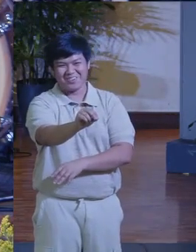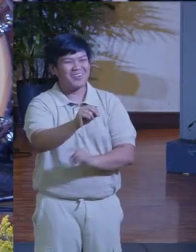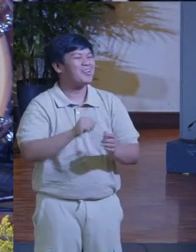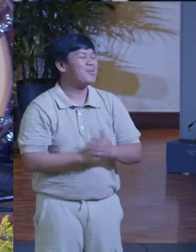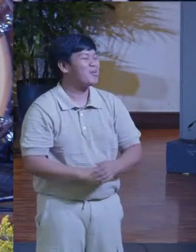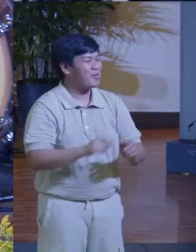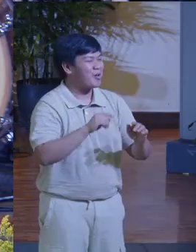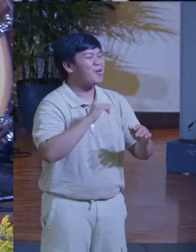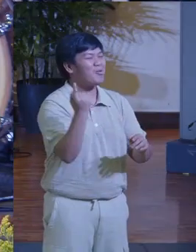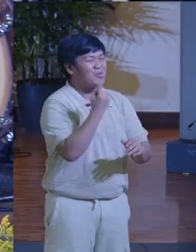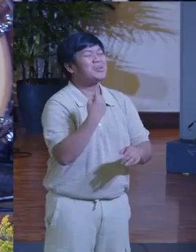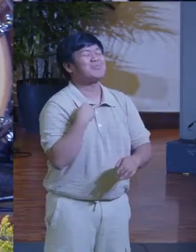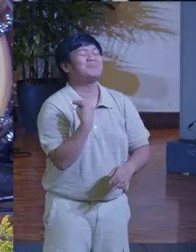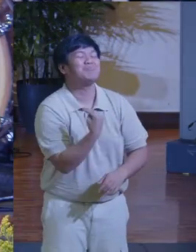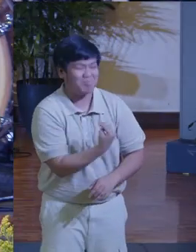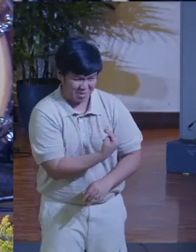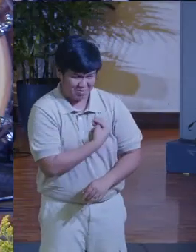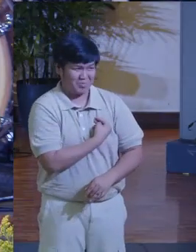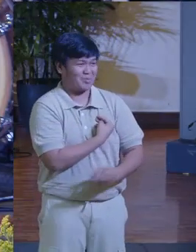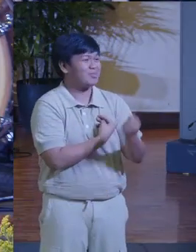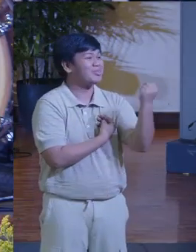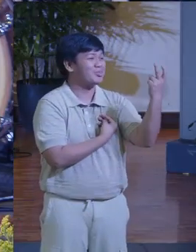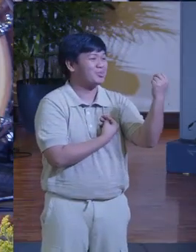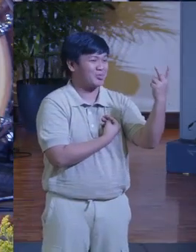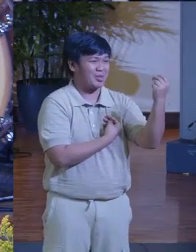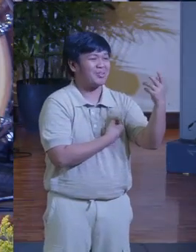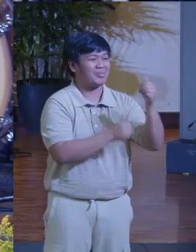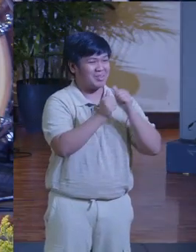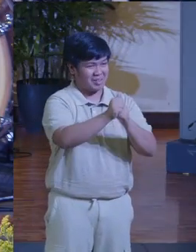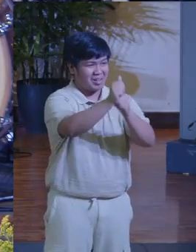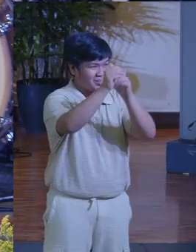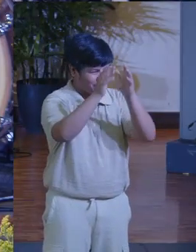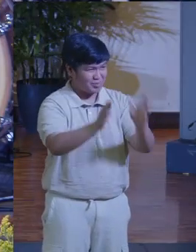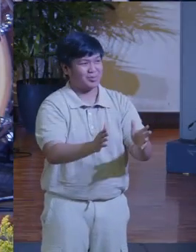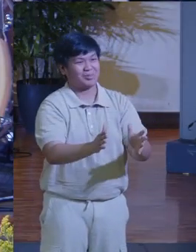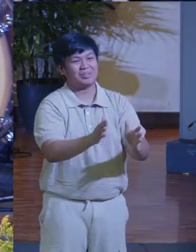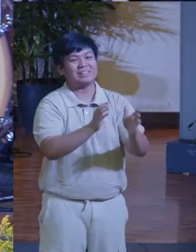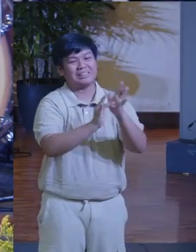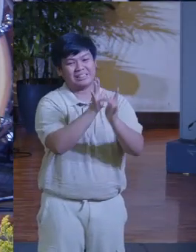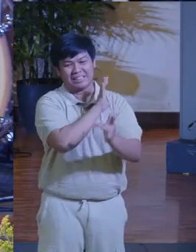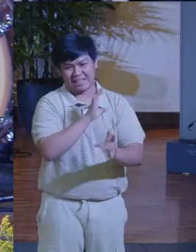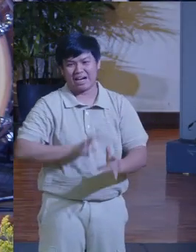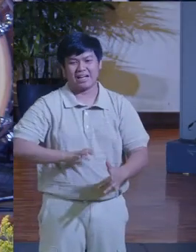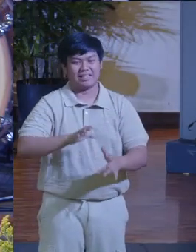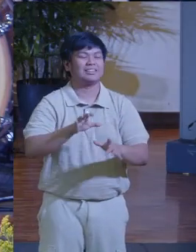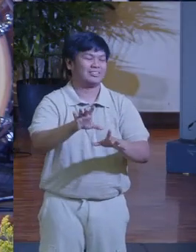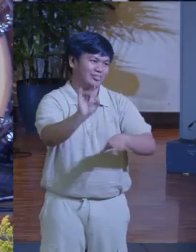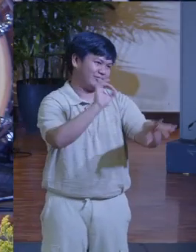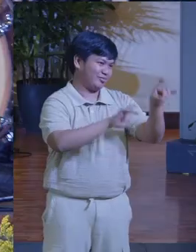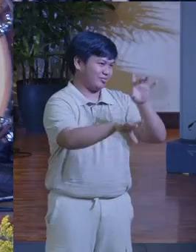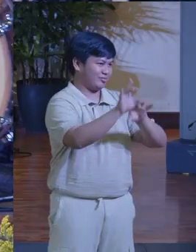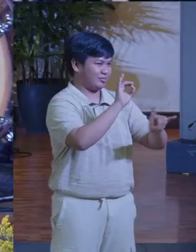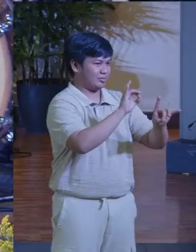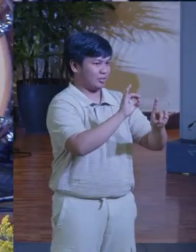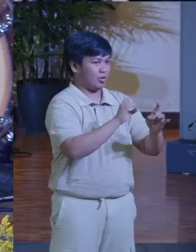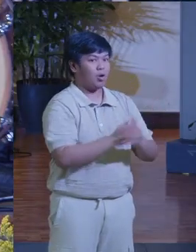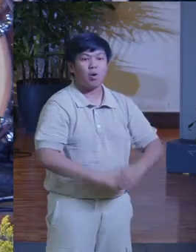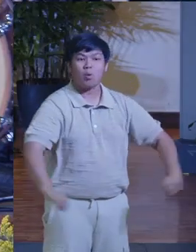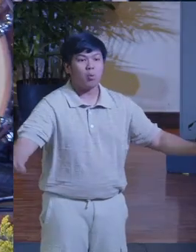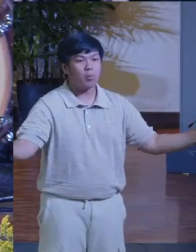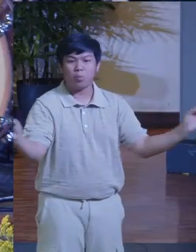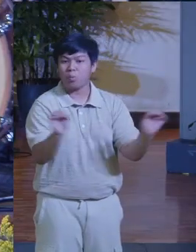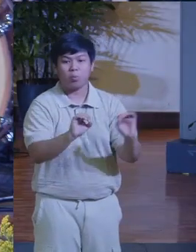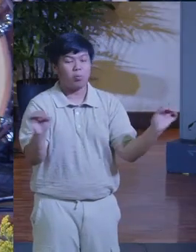lang sa mga apostol na hinirang ng ating Panginoon. Wala